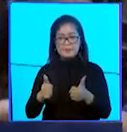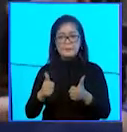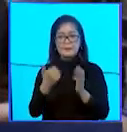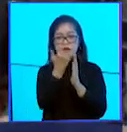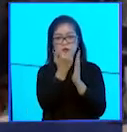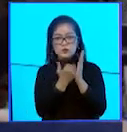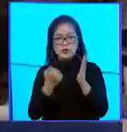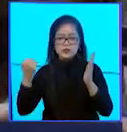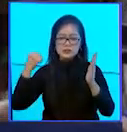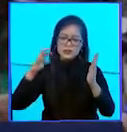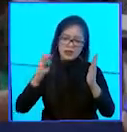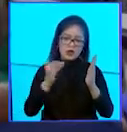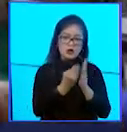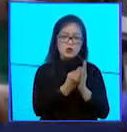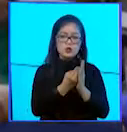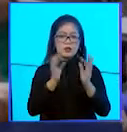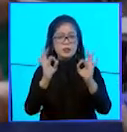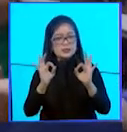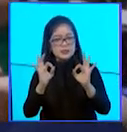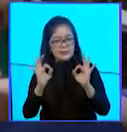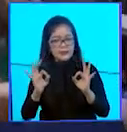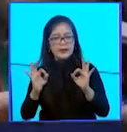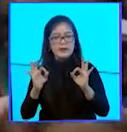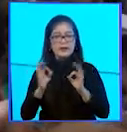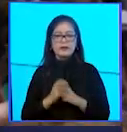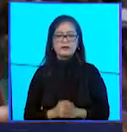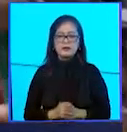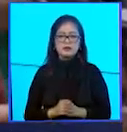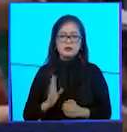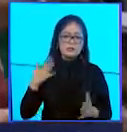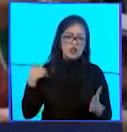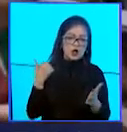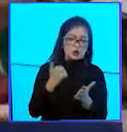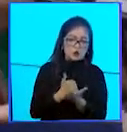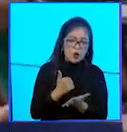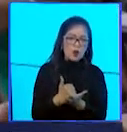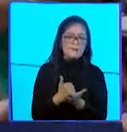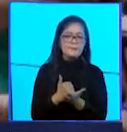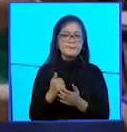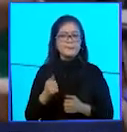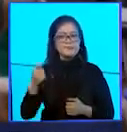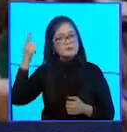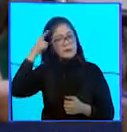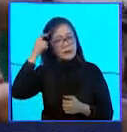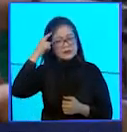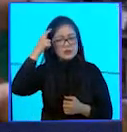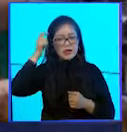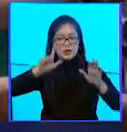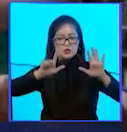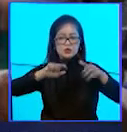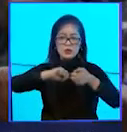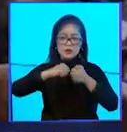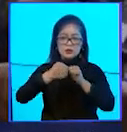secara disiplin, patuh, taat dan bertanggung jawab ya. Jadi sekali lagi kita belajar dari 7 kasus sekolah